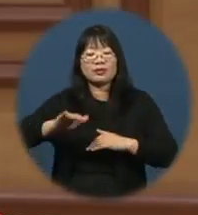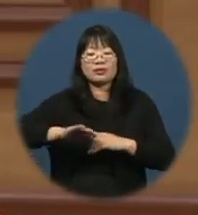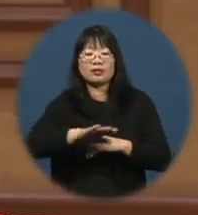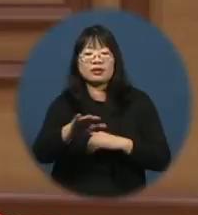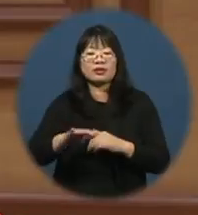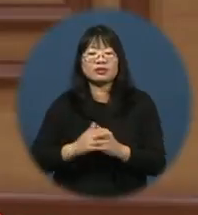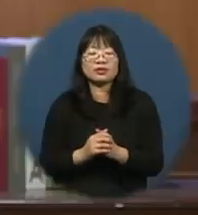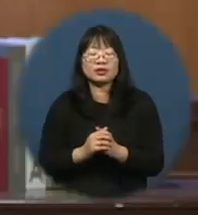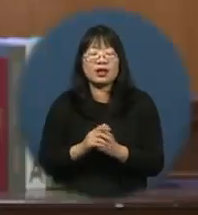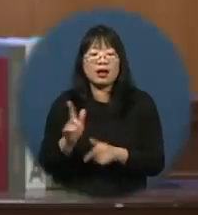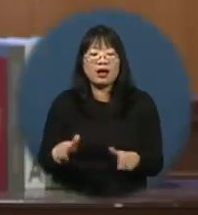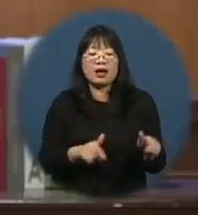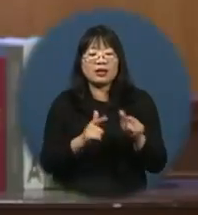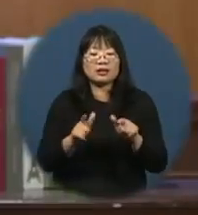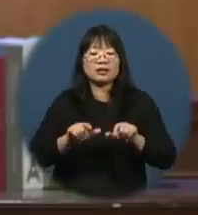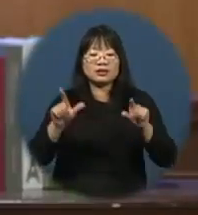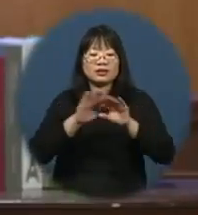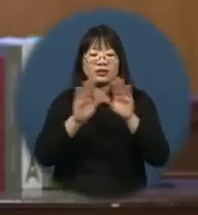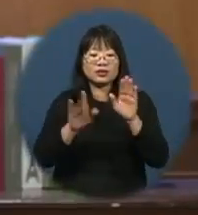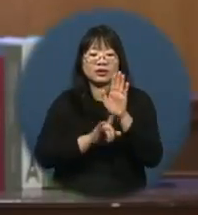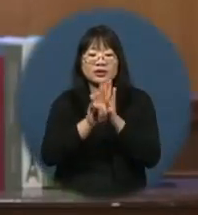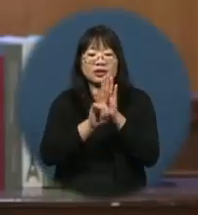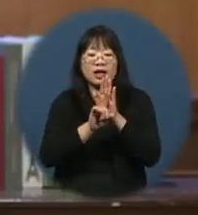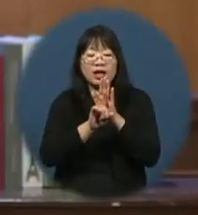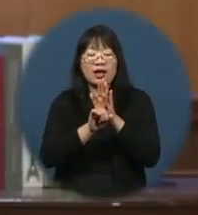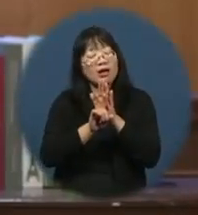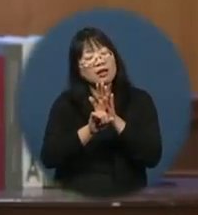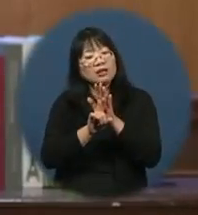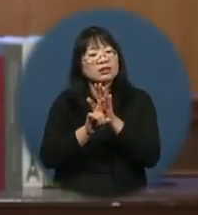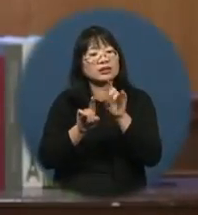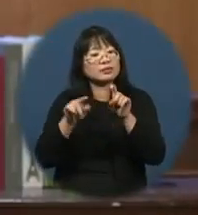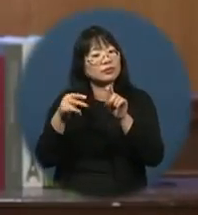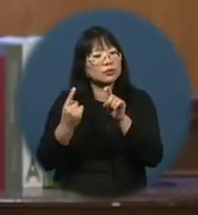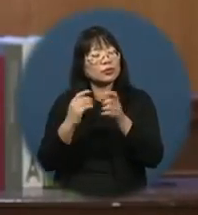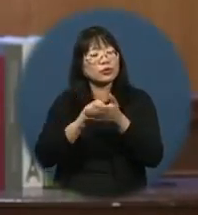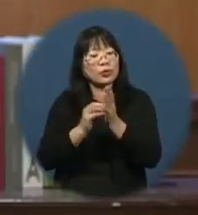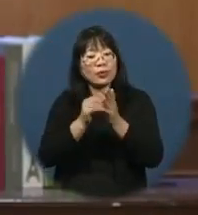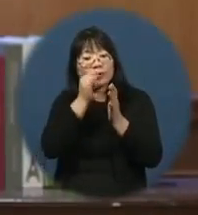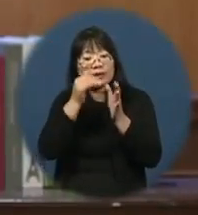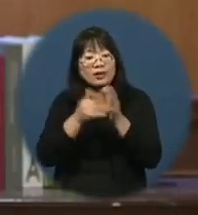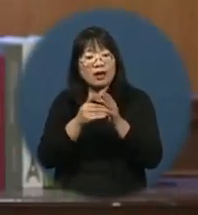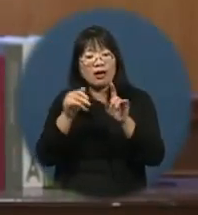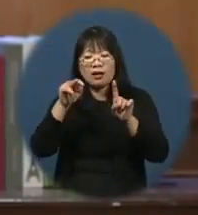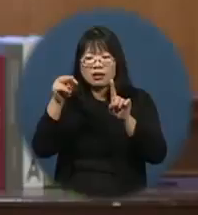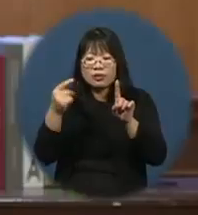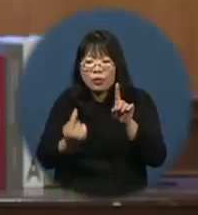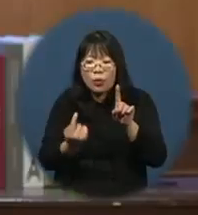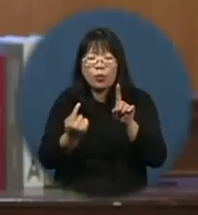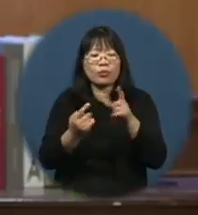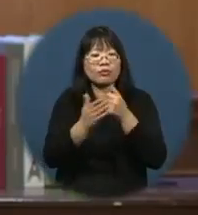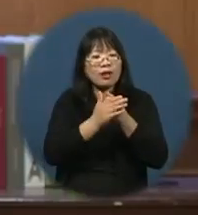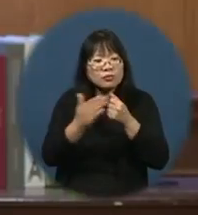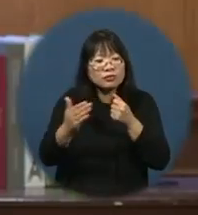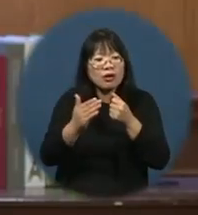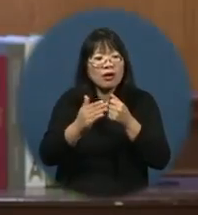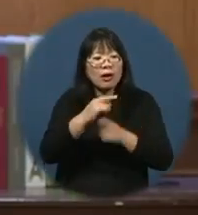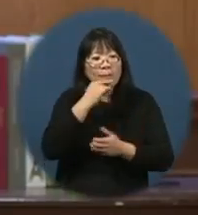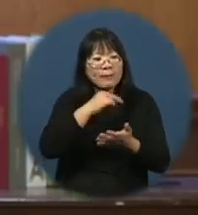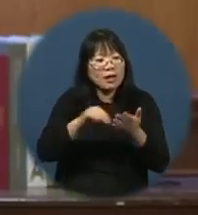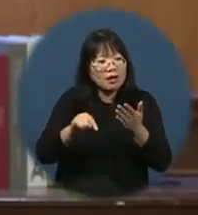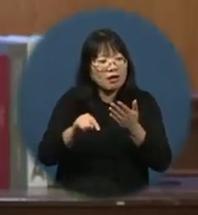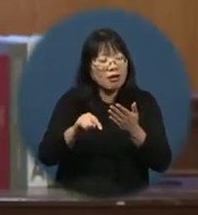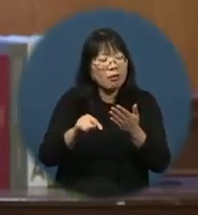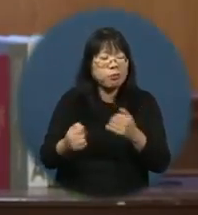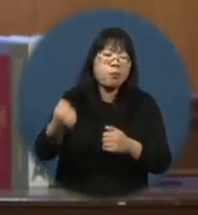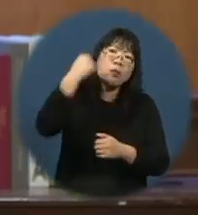우리 하루에 일교차도 한 10여 도씩 나고 그러는데 아니 그까지 1도가 그렇게 큰가?